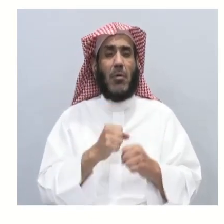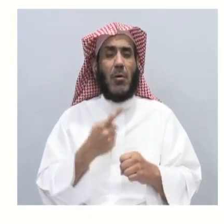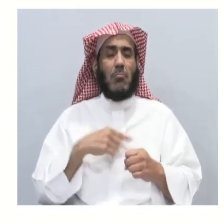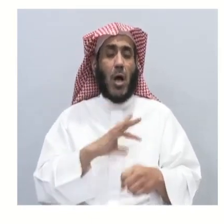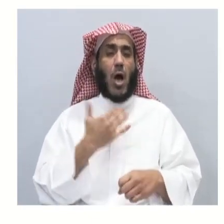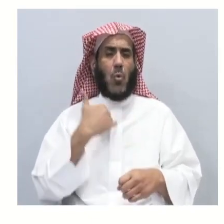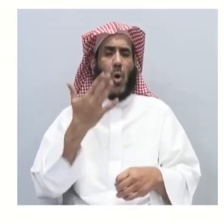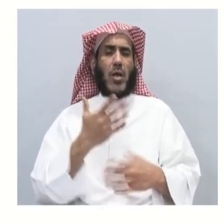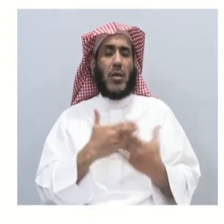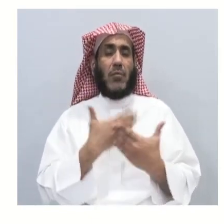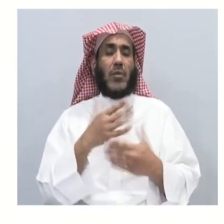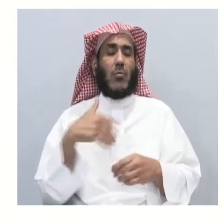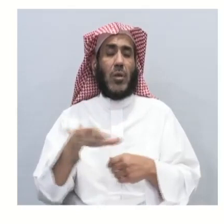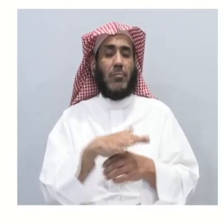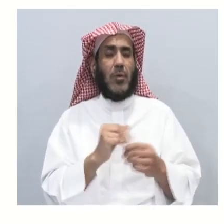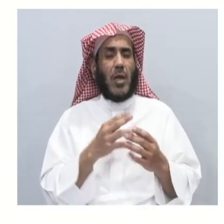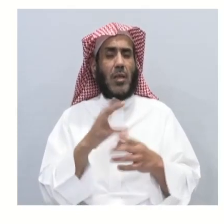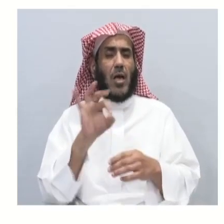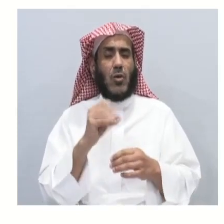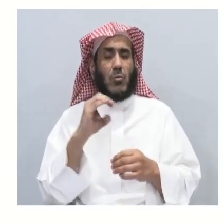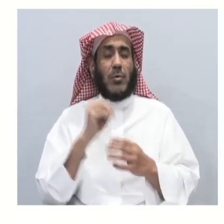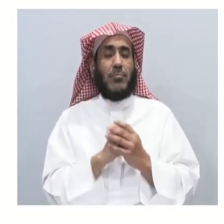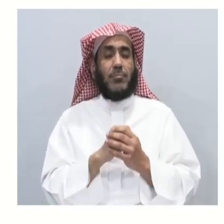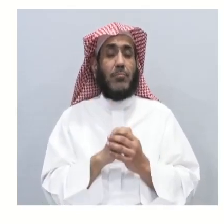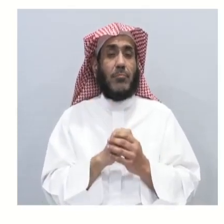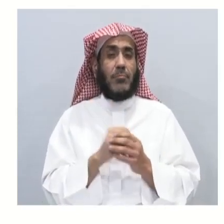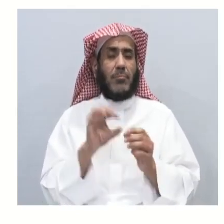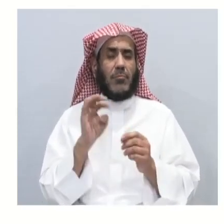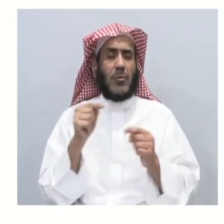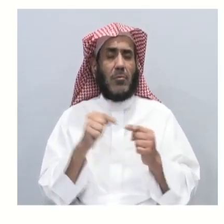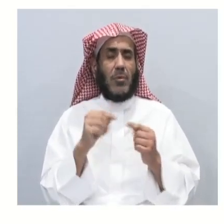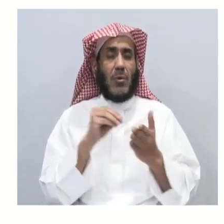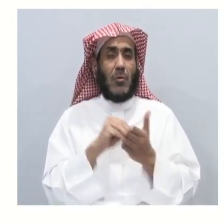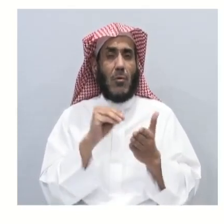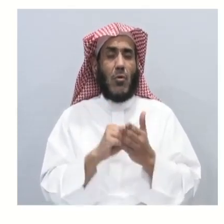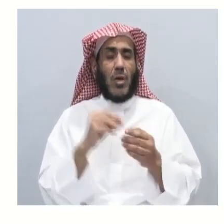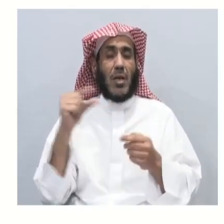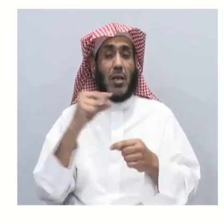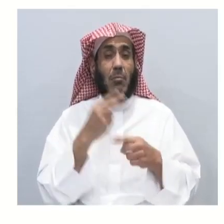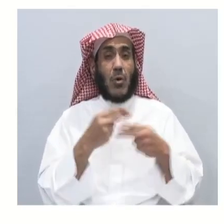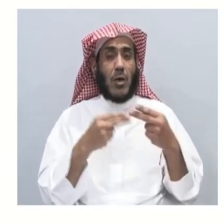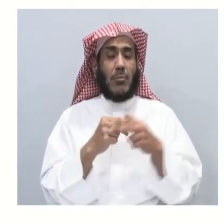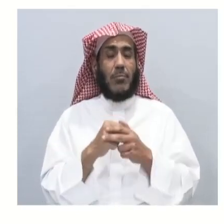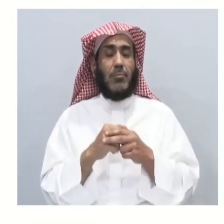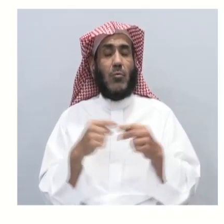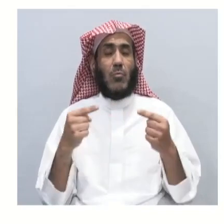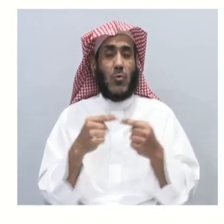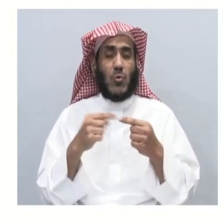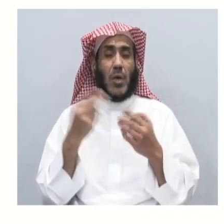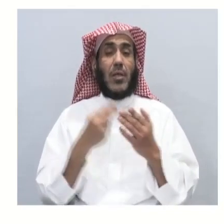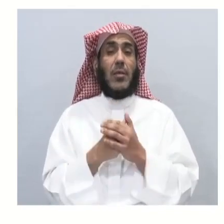أوطاننا. نختار الجملة التي تحوي كلمة مركبة وموصولة